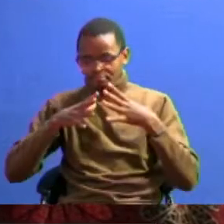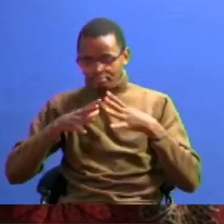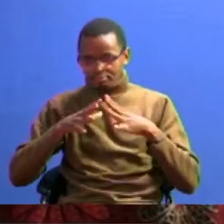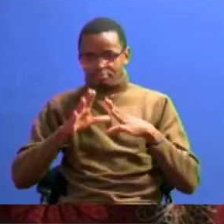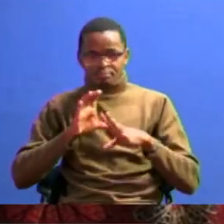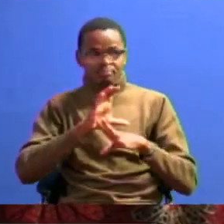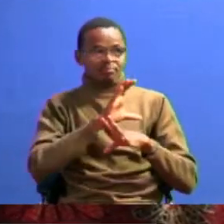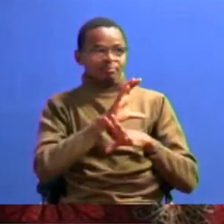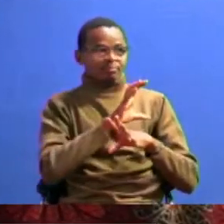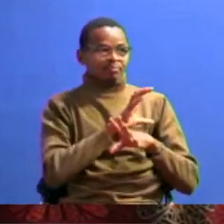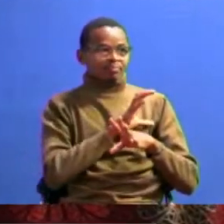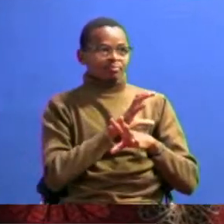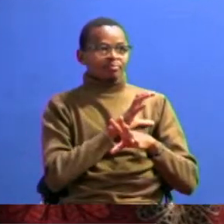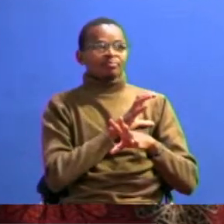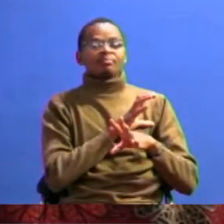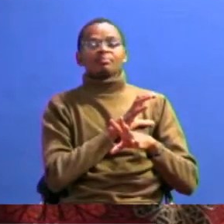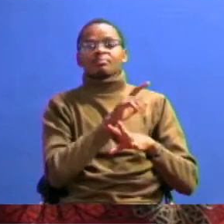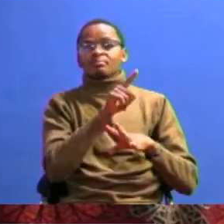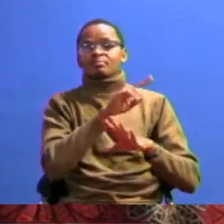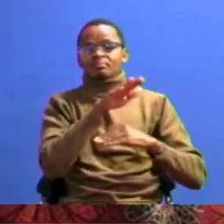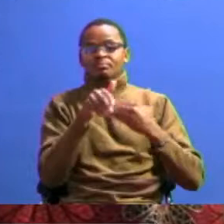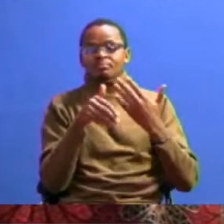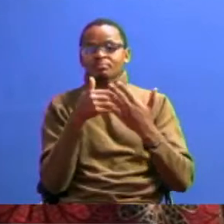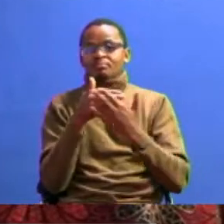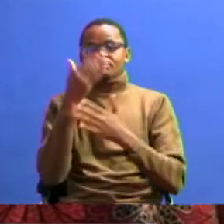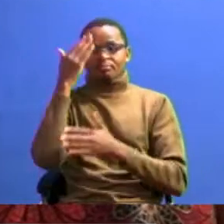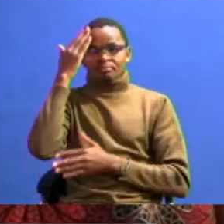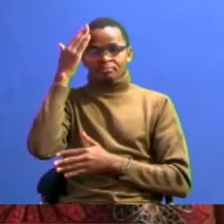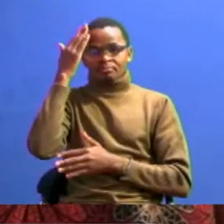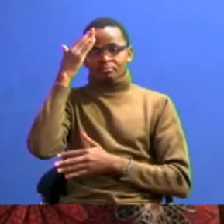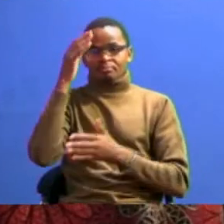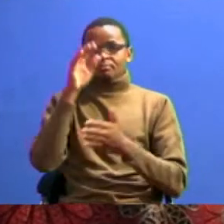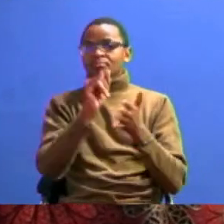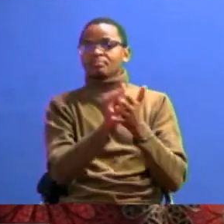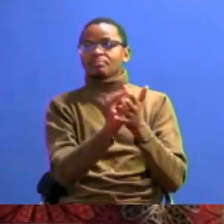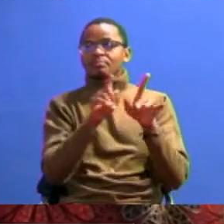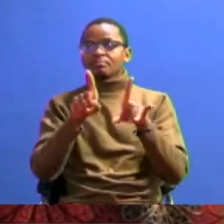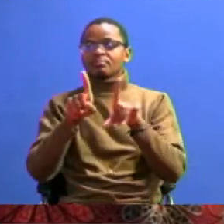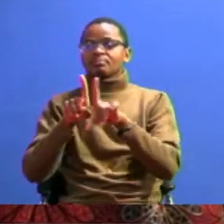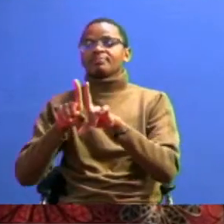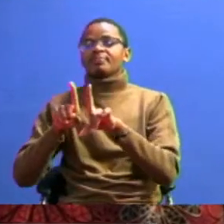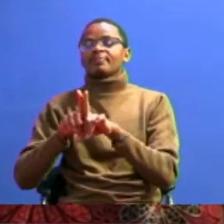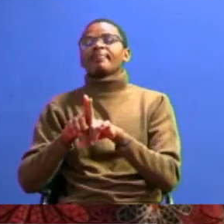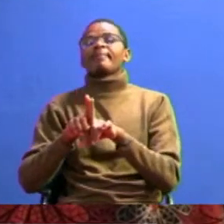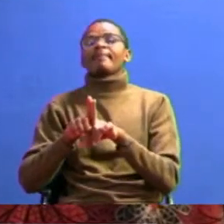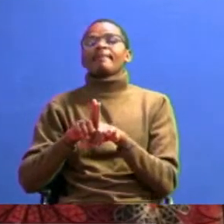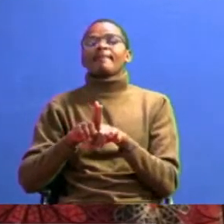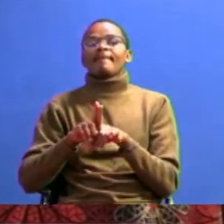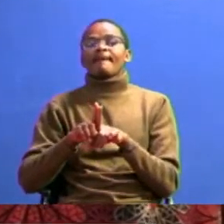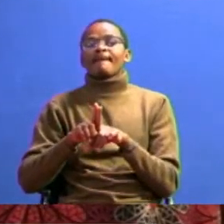ni rais nyinyi kutoa ujumbe ya yale mambo yote ambayo mnajua mbali ya